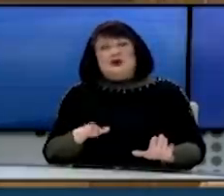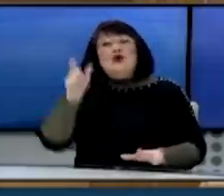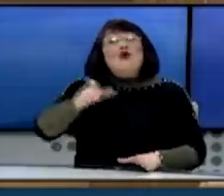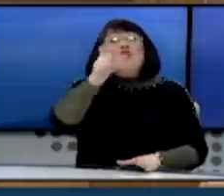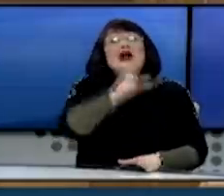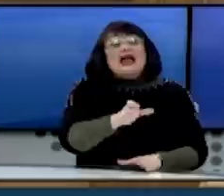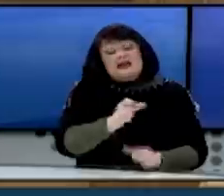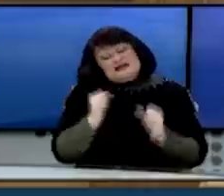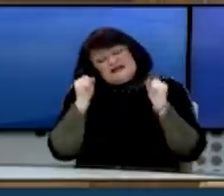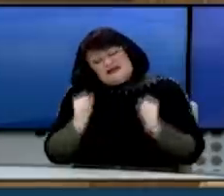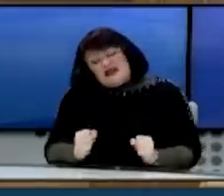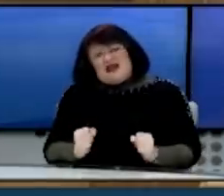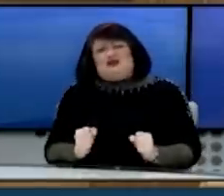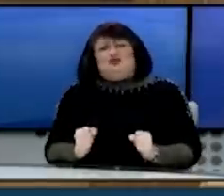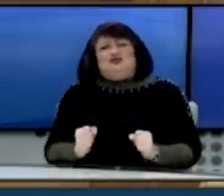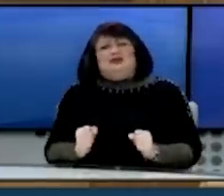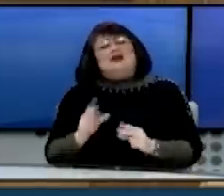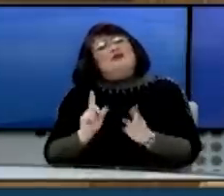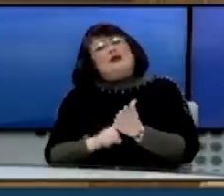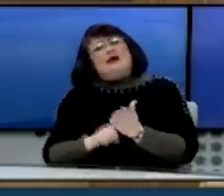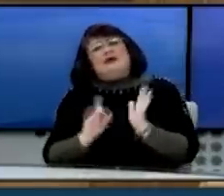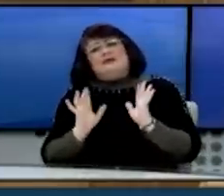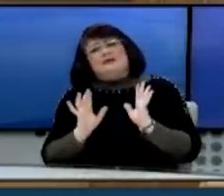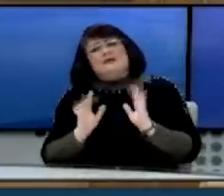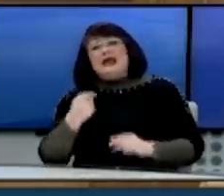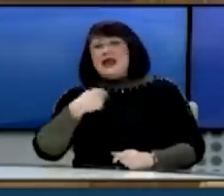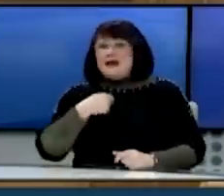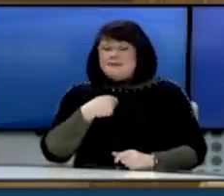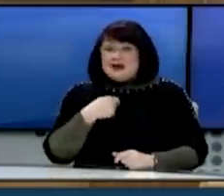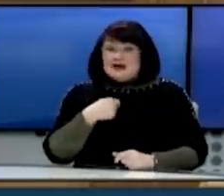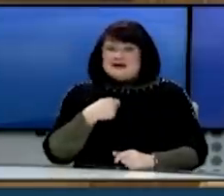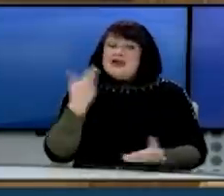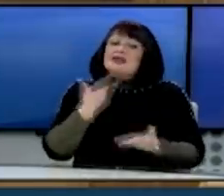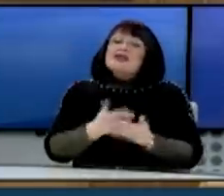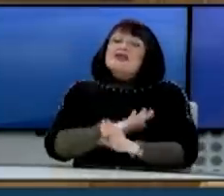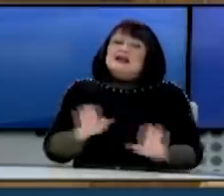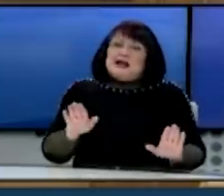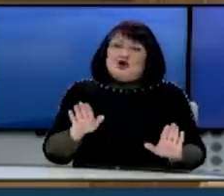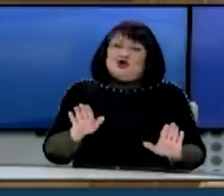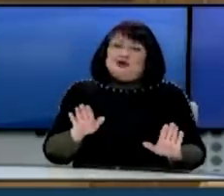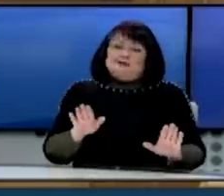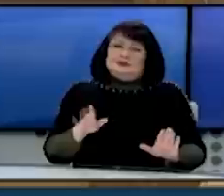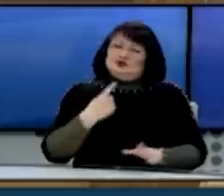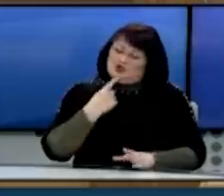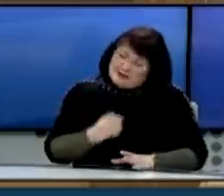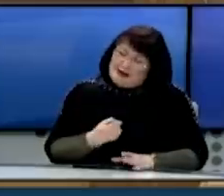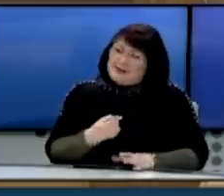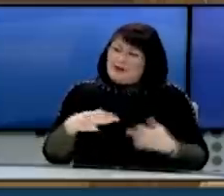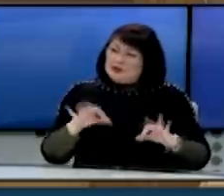κάθε κατεργάρης θα πάει στον πάγκο του. Για μας όμως δεν τελειώνει, άλλωστε το